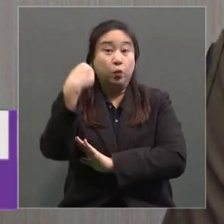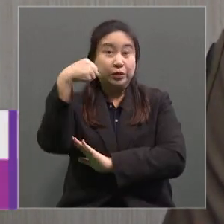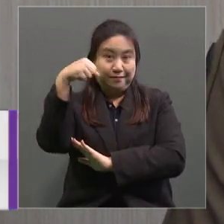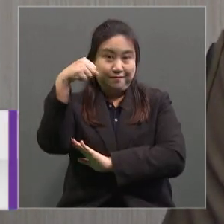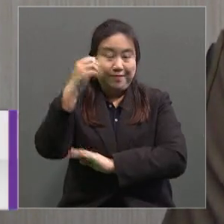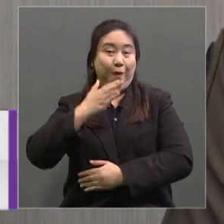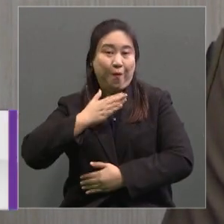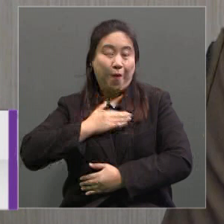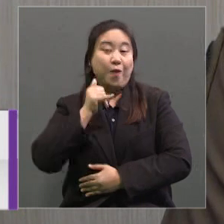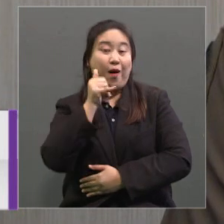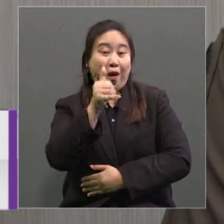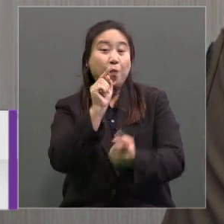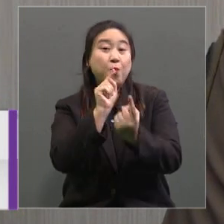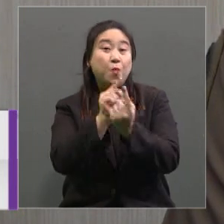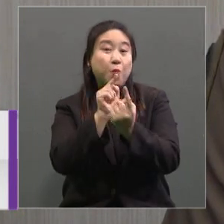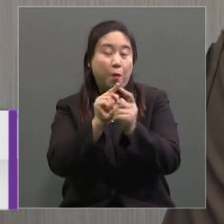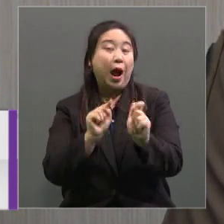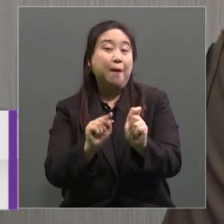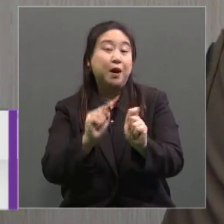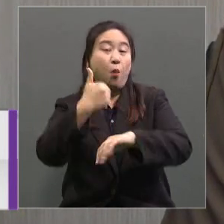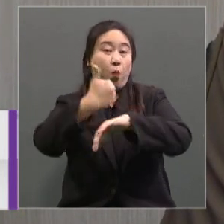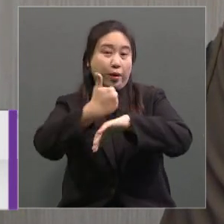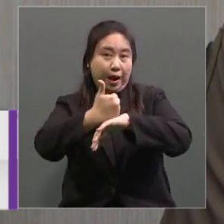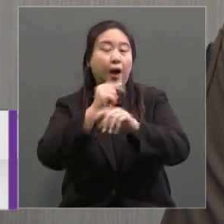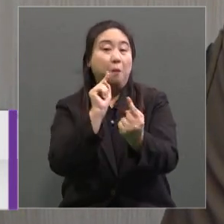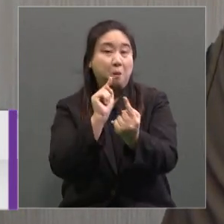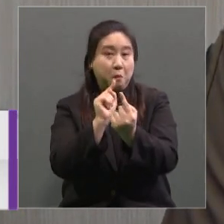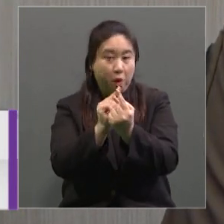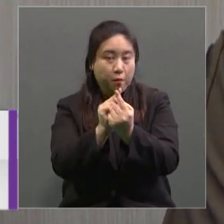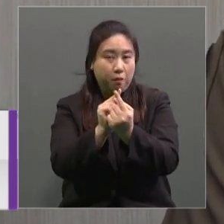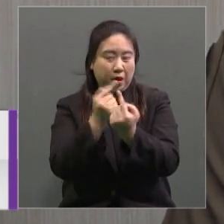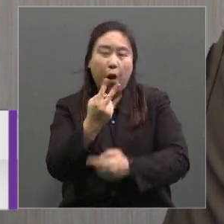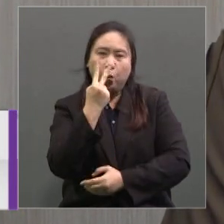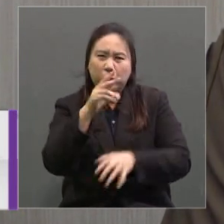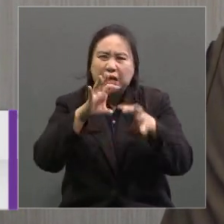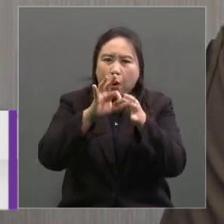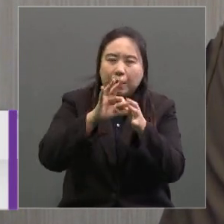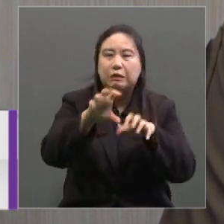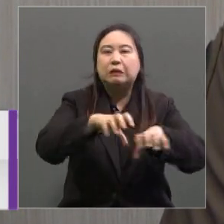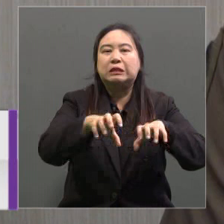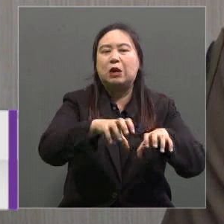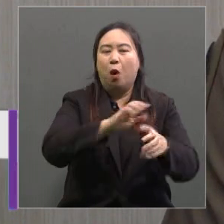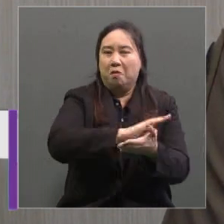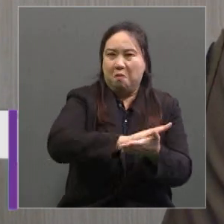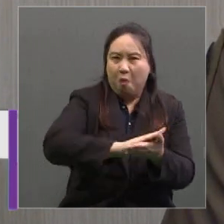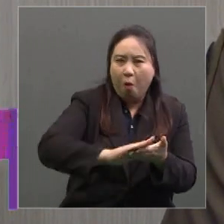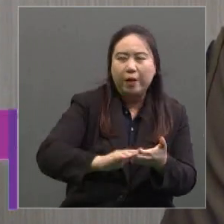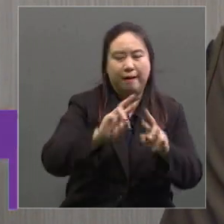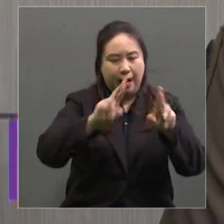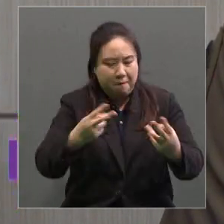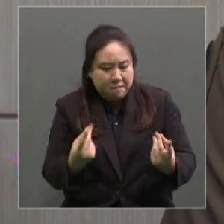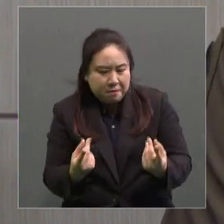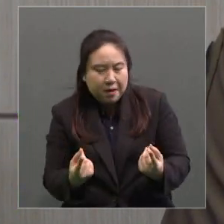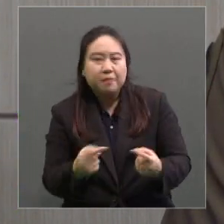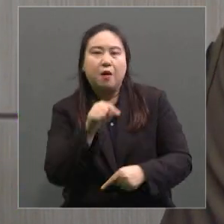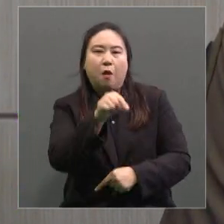ขออนุญาตเข้าไปพบกับทางท่านนายอำเภอนะครับเพื่อที่จะการจัดระเบียบสังคมนะครับเกี่ยวกับเรื่องของสถานบันเทิงนะครับในพื้นที่เขตของ